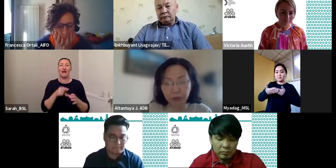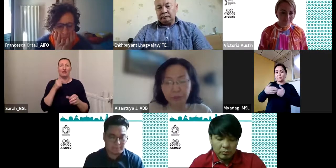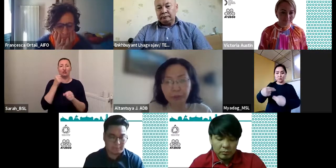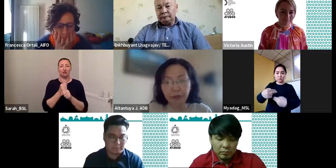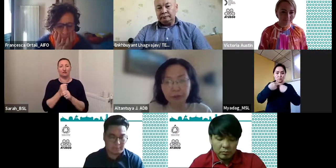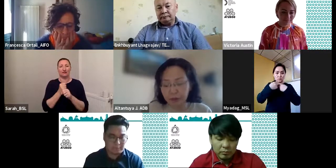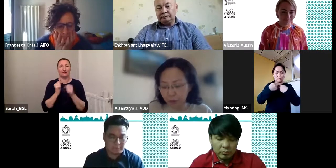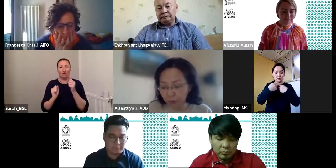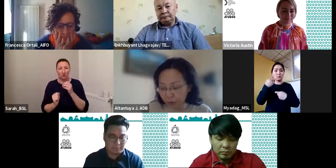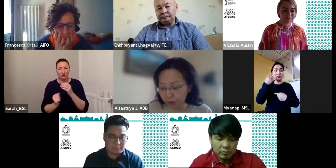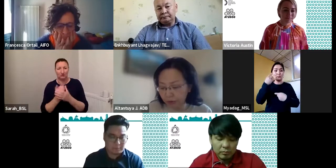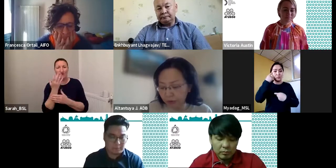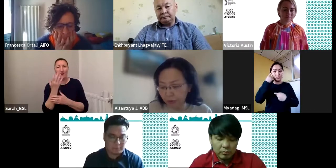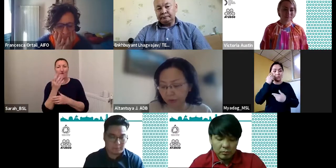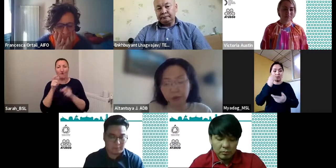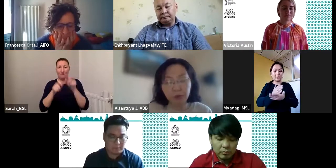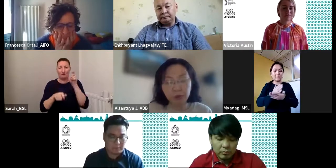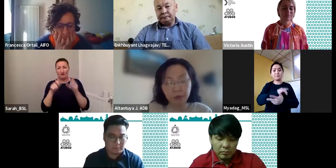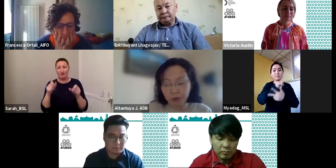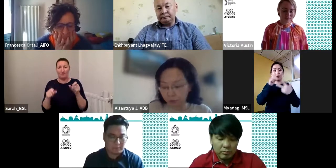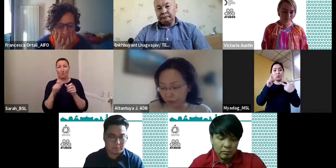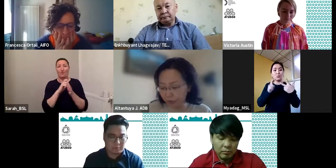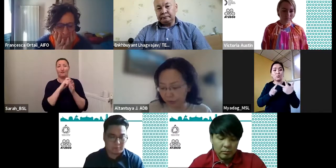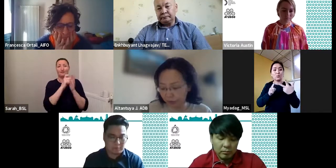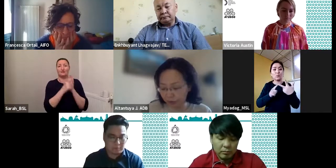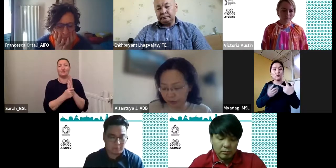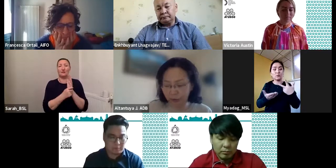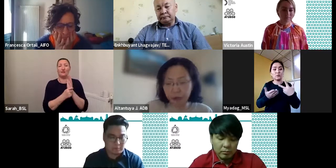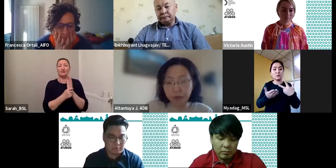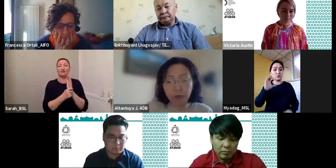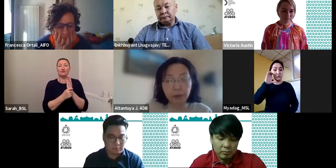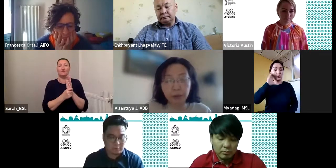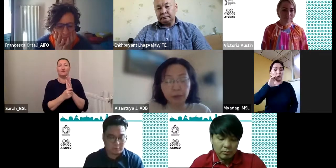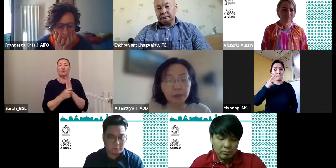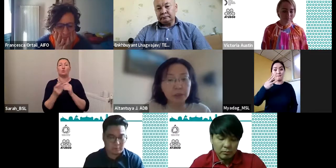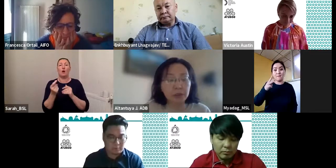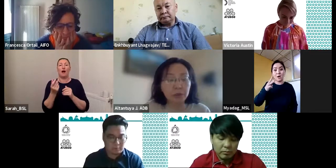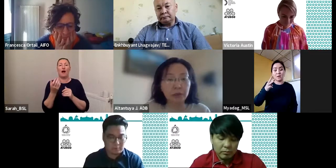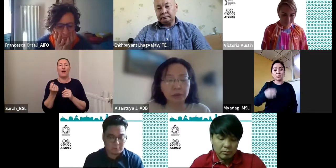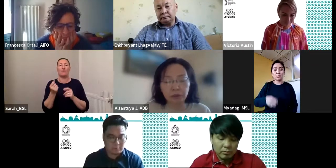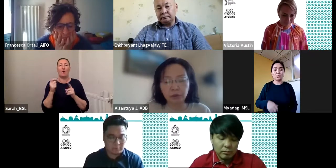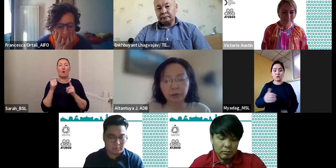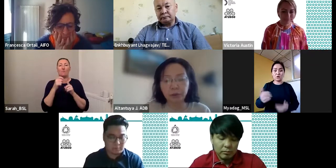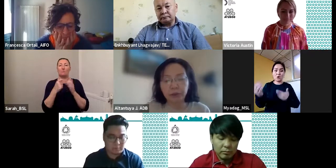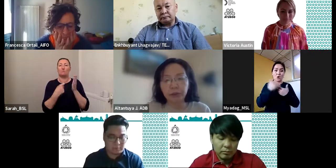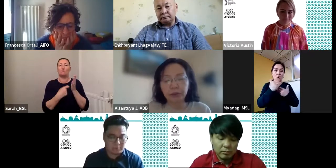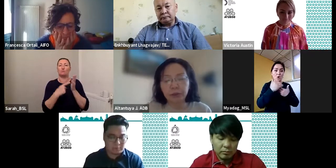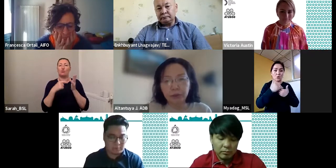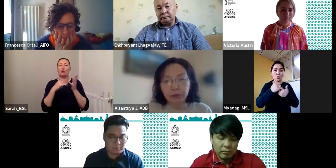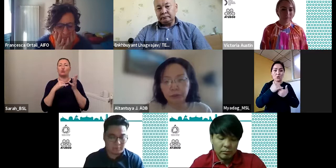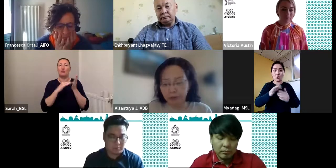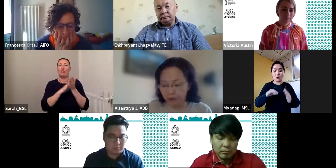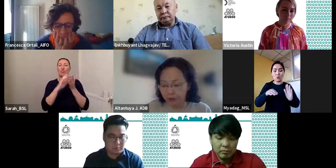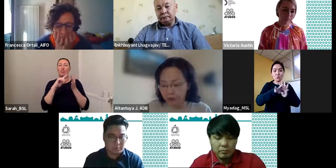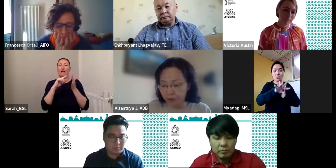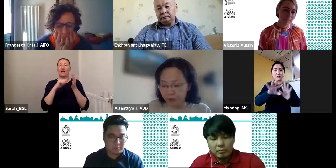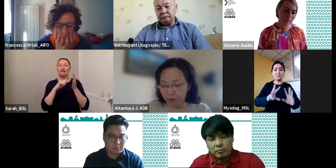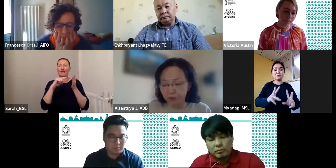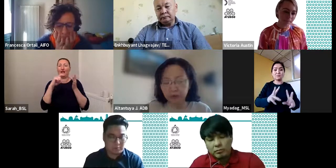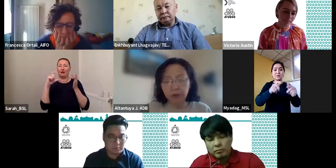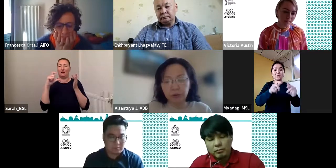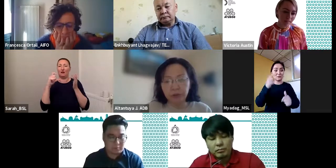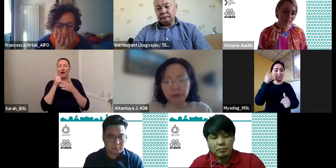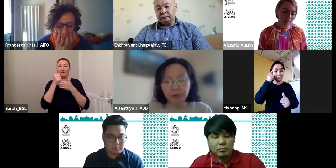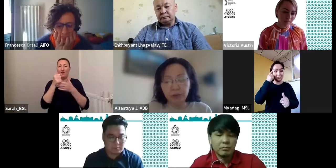явж байгаа. За тэгээ 3 дахь нь та бүхэнд бас сонирхол байж болов энэ амруулсан байдал хүртээмжийг сайжруулах гэдэг нь бол тэр